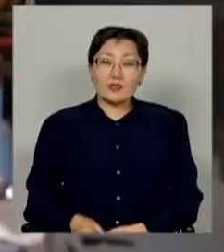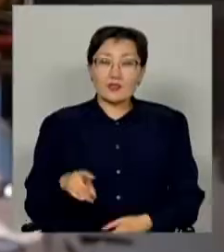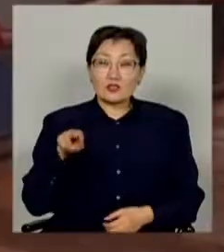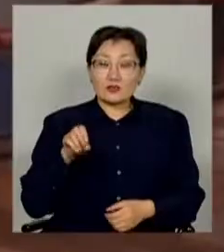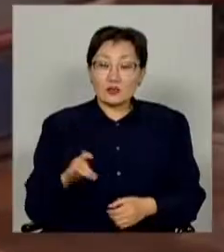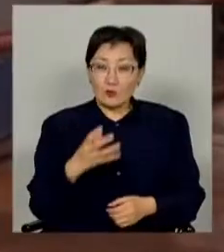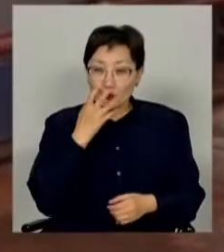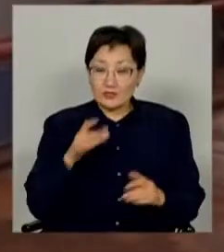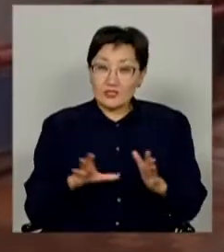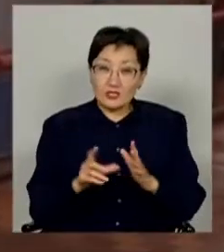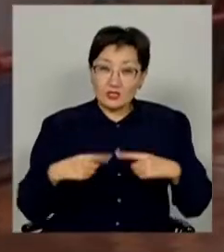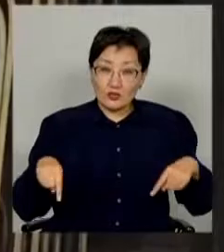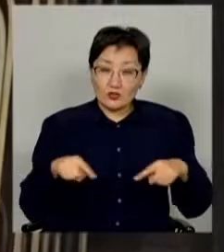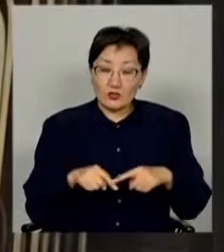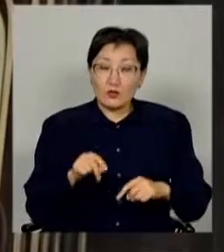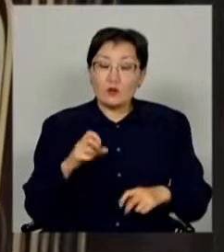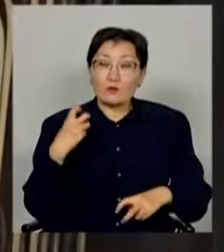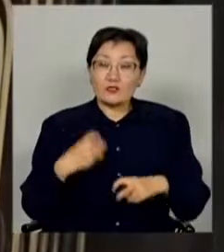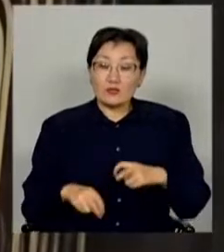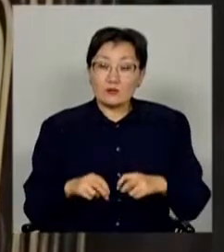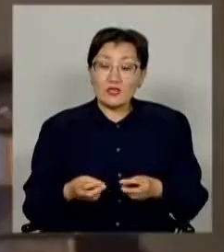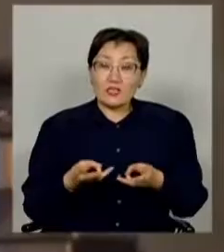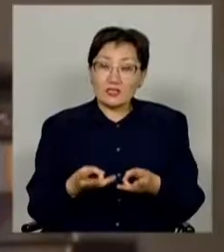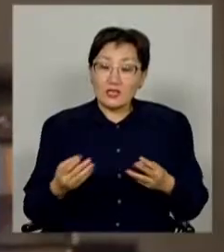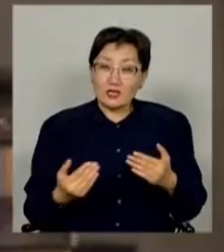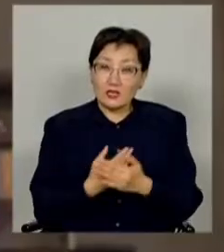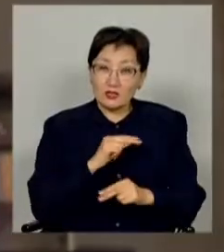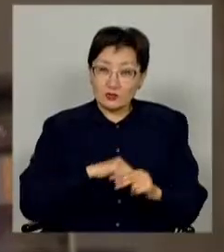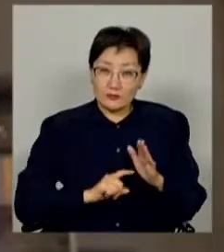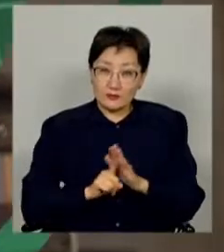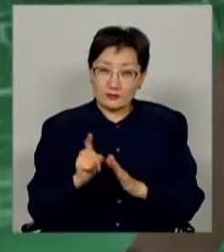Риддердегі жылу электроорталығында істен шыққан қазанды қалпына келтірілді.